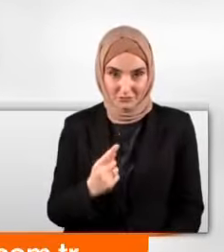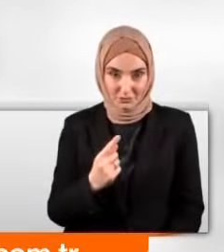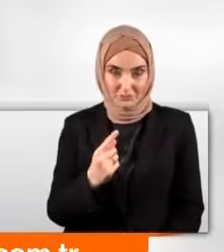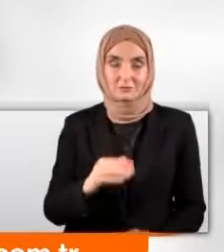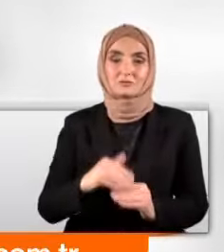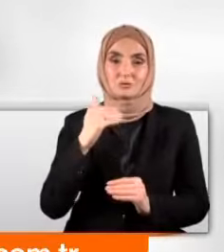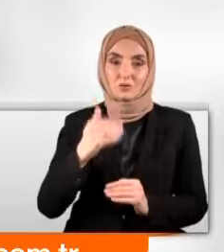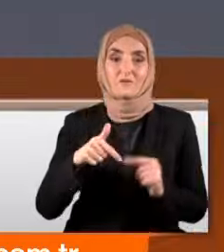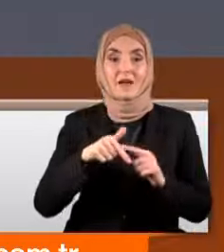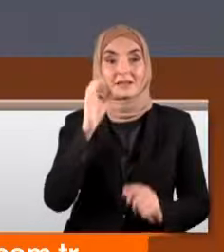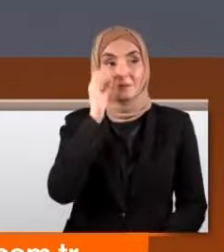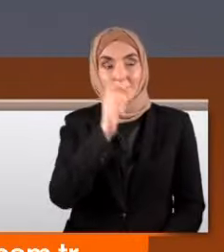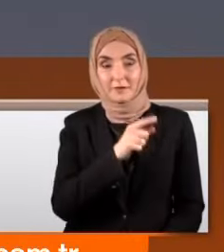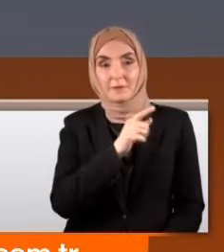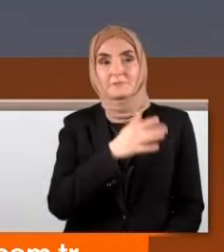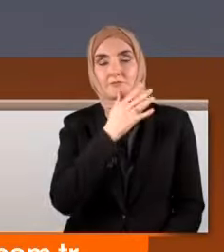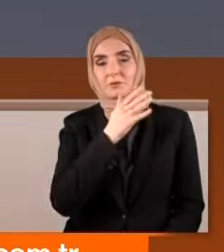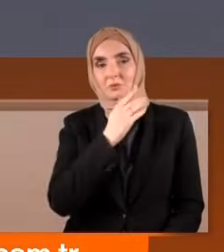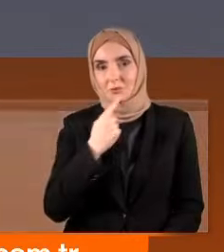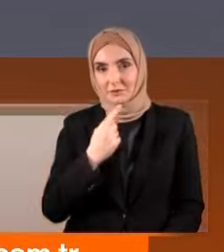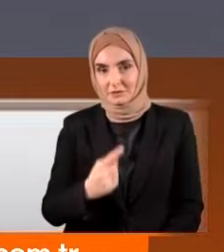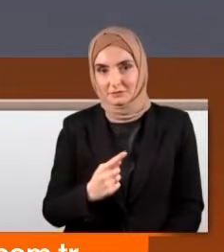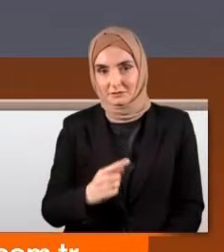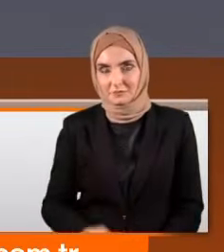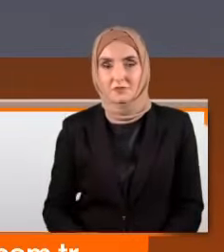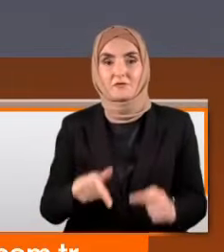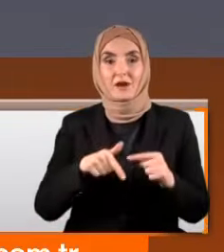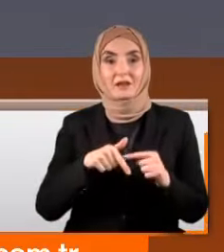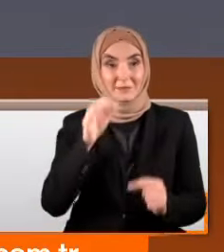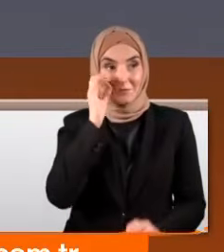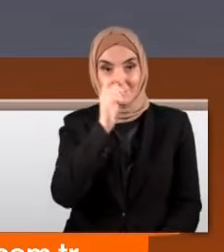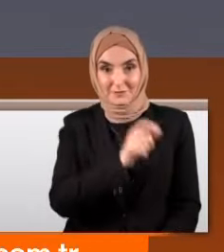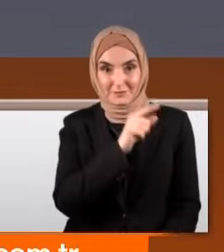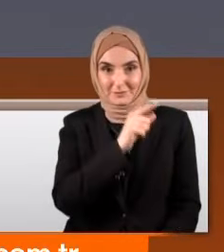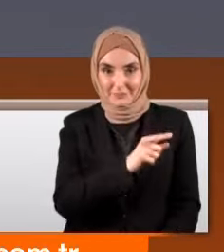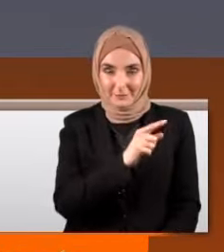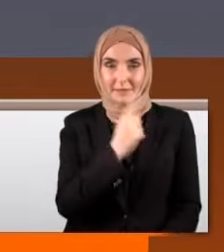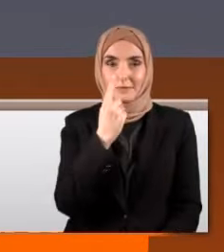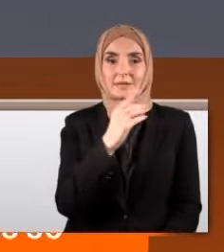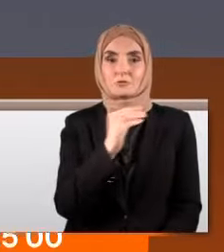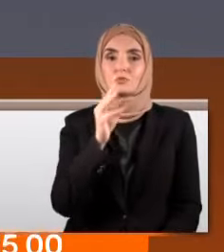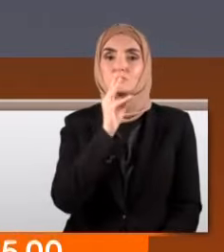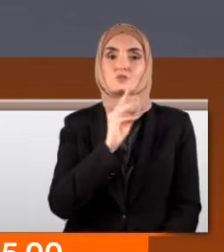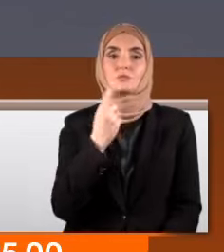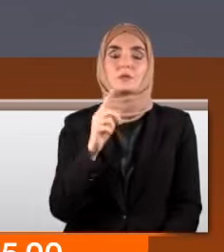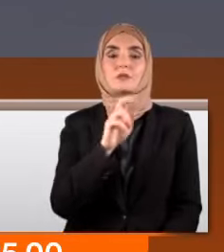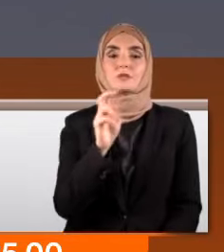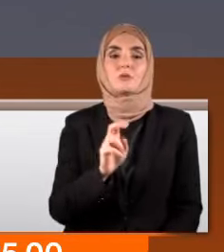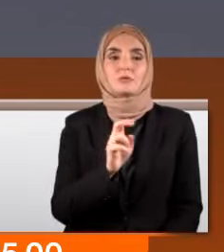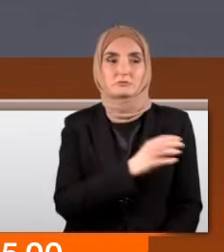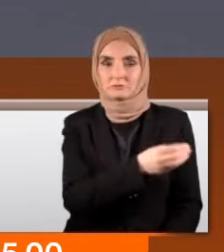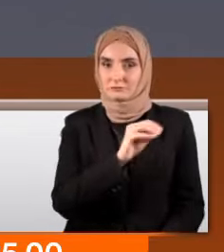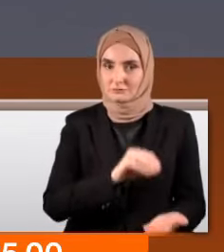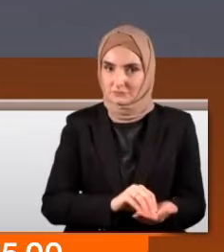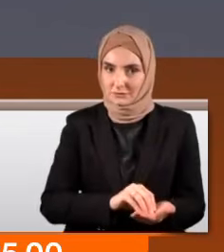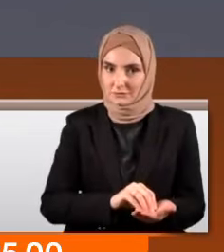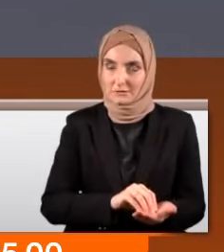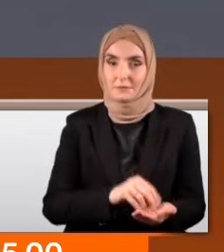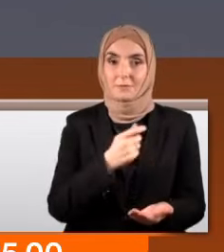olduğu iddia edildi. Fatih Terim bana iki parça halinde 1 milyon 300 bin dolar verdi. Verdiği paradan fazla harcaması